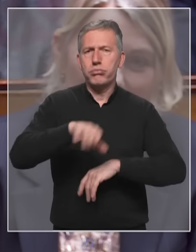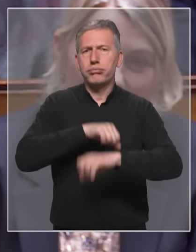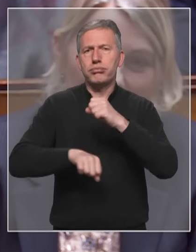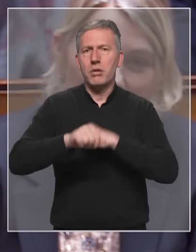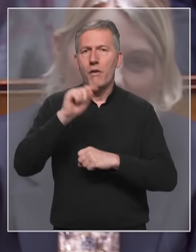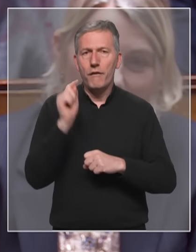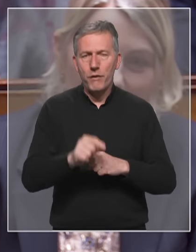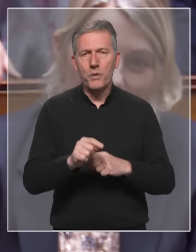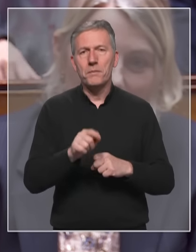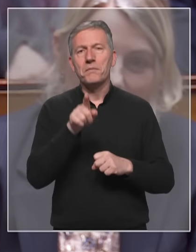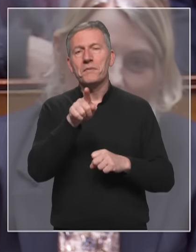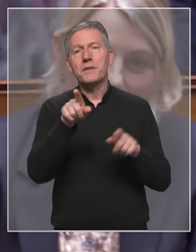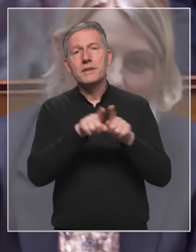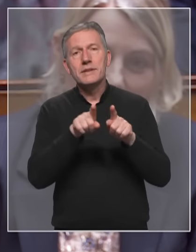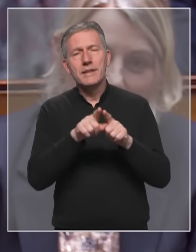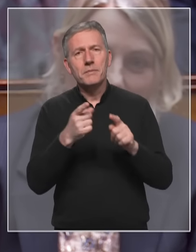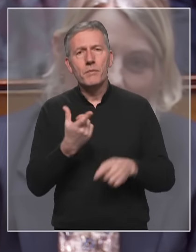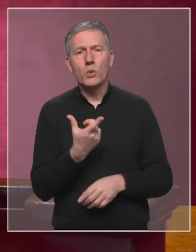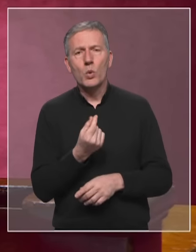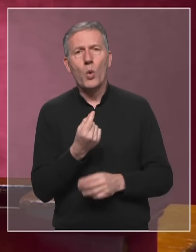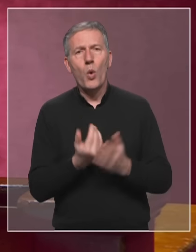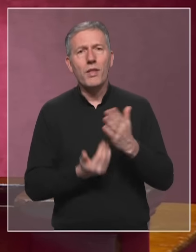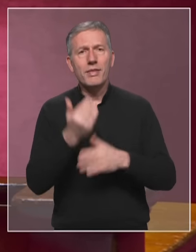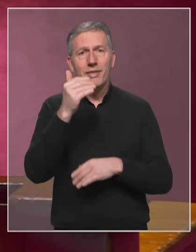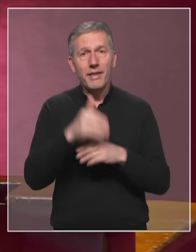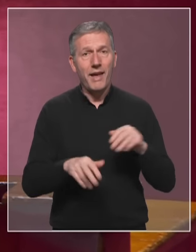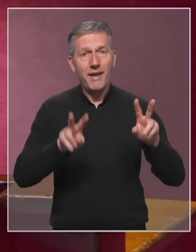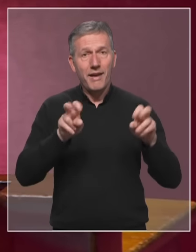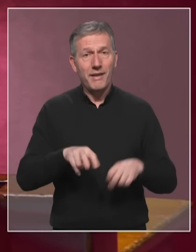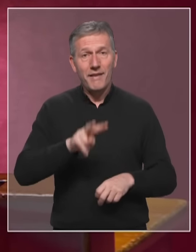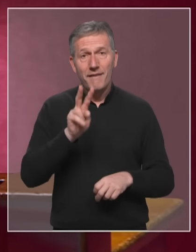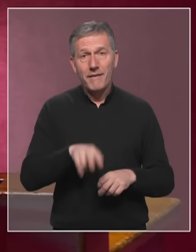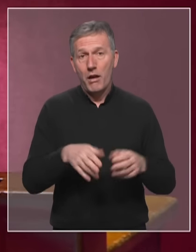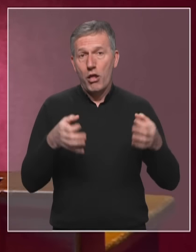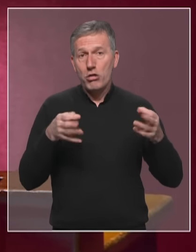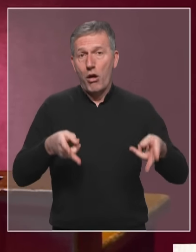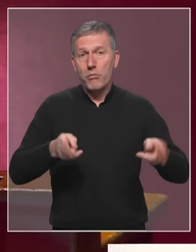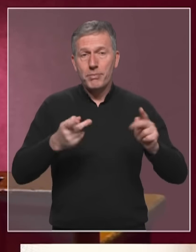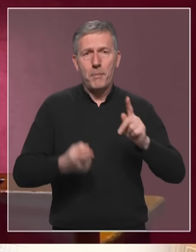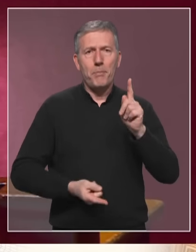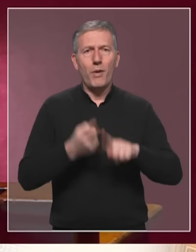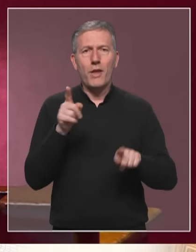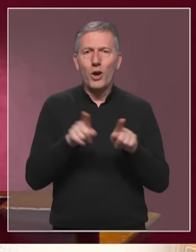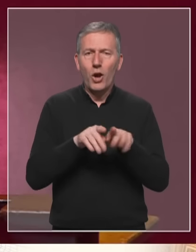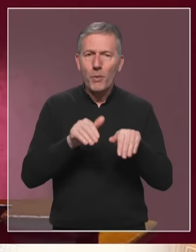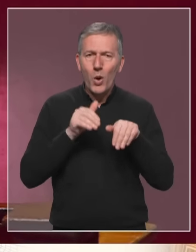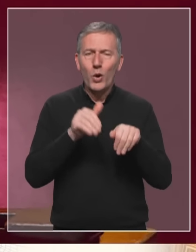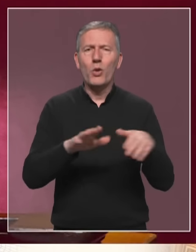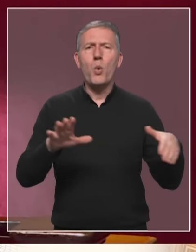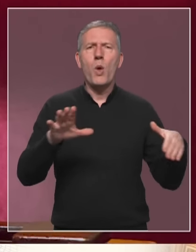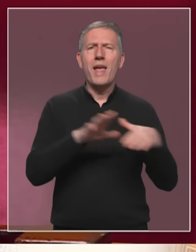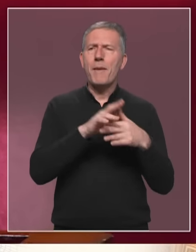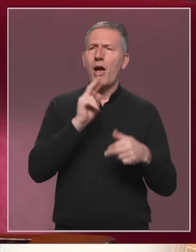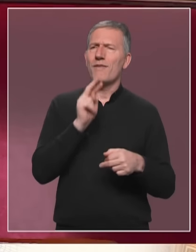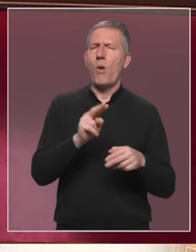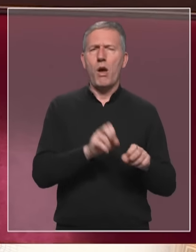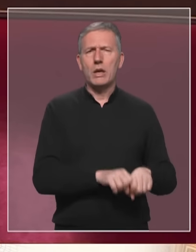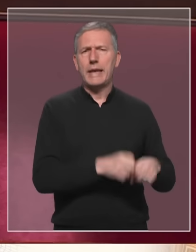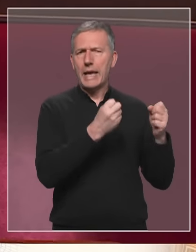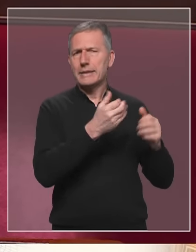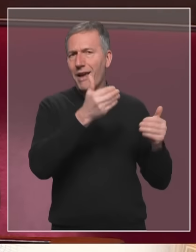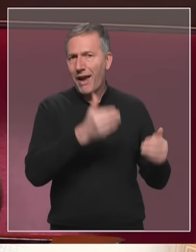Et vous avez rappelé le Duodé. Le Duodé, ça va être un temps très important, un temps pour continuer à casser les représentations, à créer